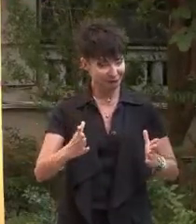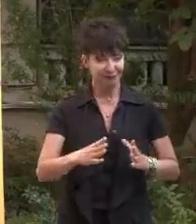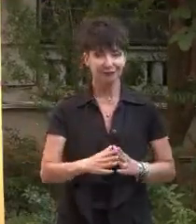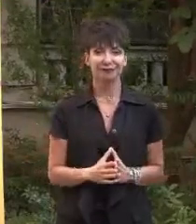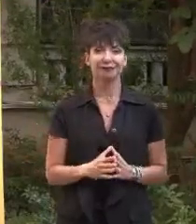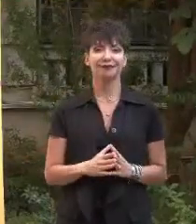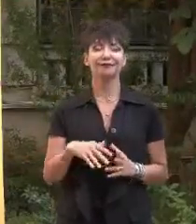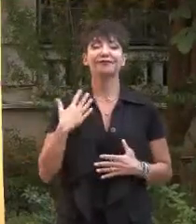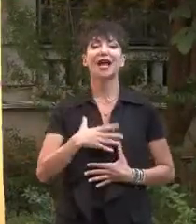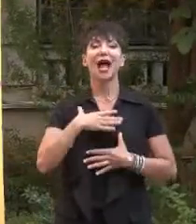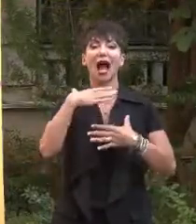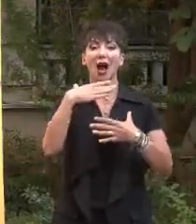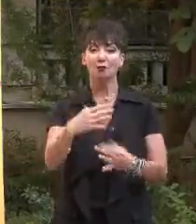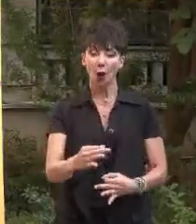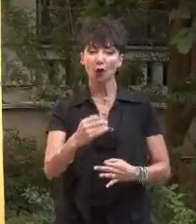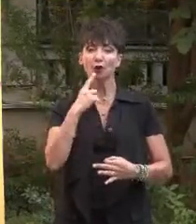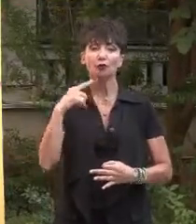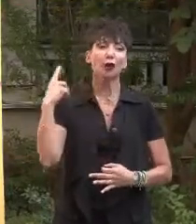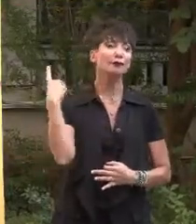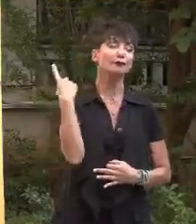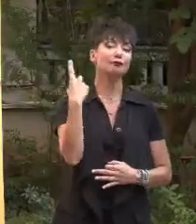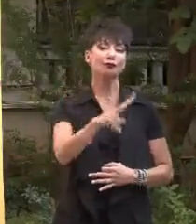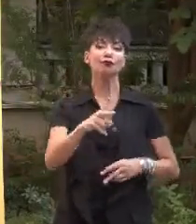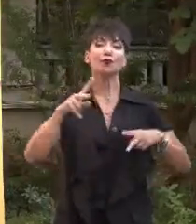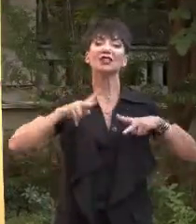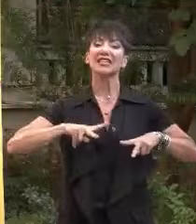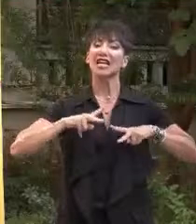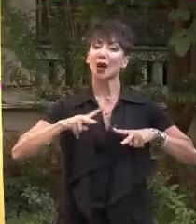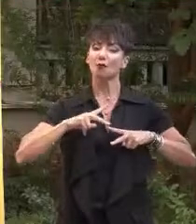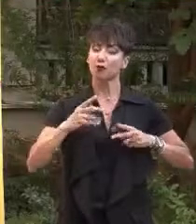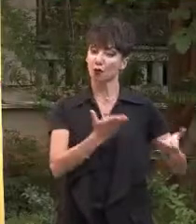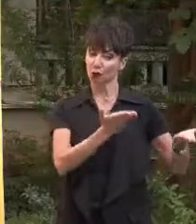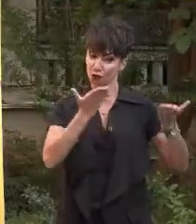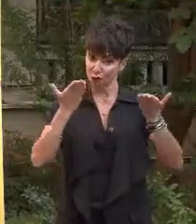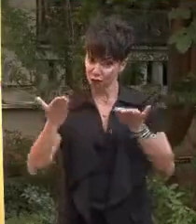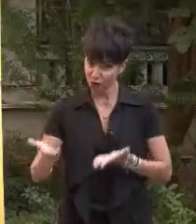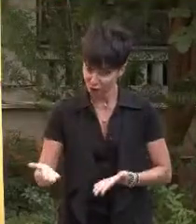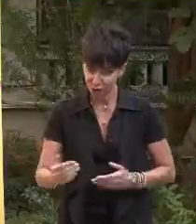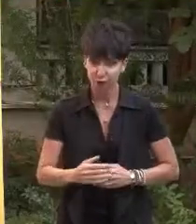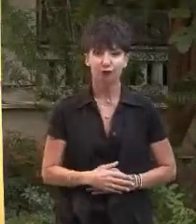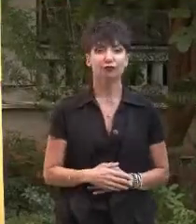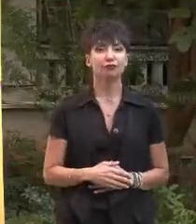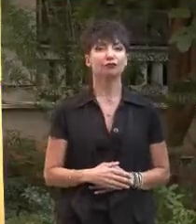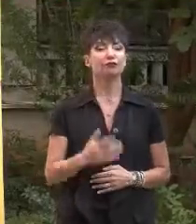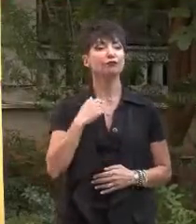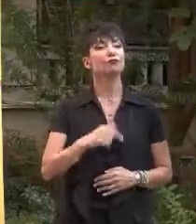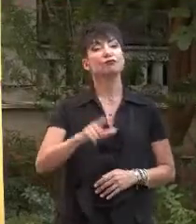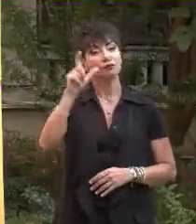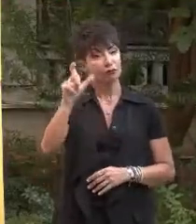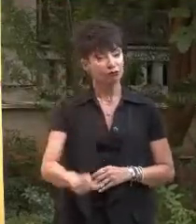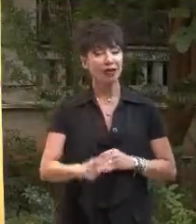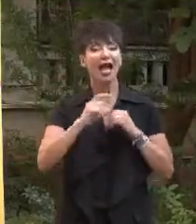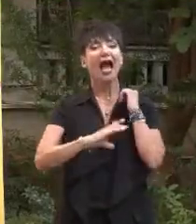Αξιότιμε κύριε εκπρόσωπε του Υπουργού κυρίου Αυγενάκη Λευτέρη. Αξιότιμε κύριε Γενική